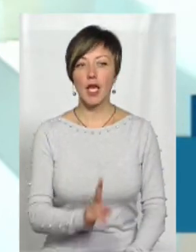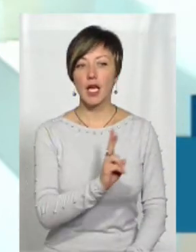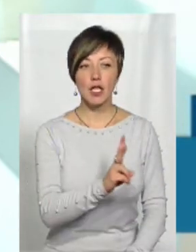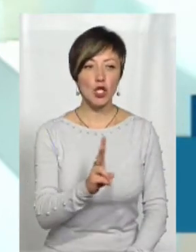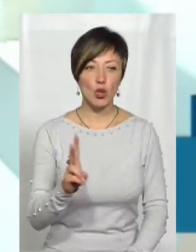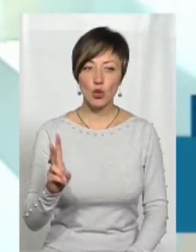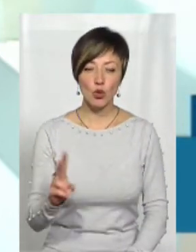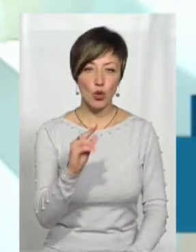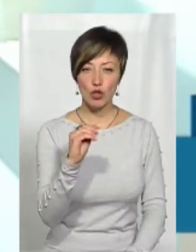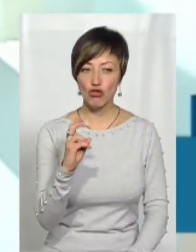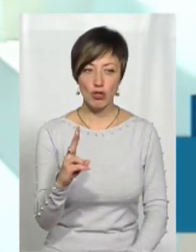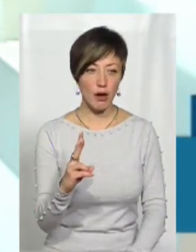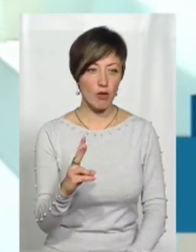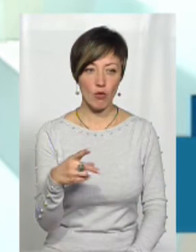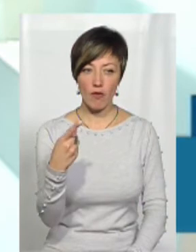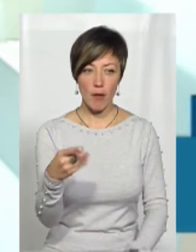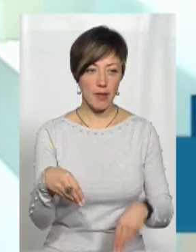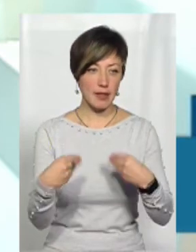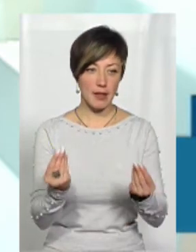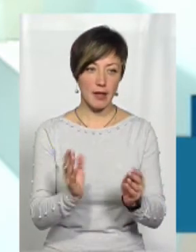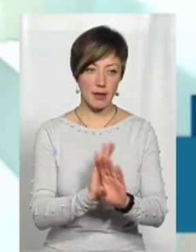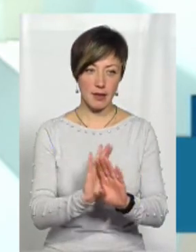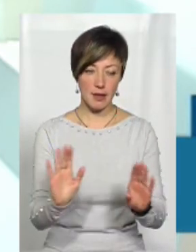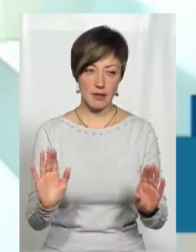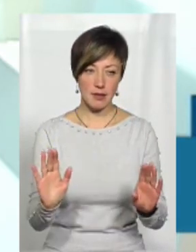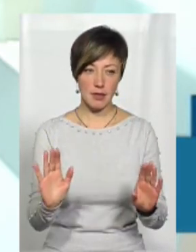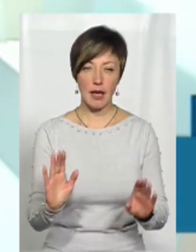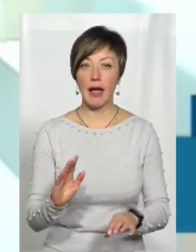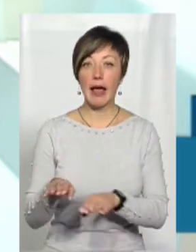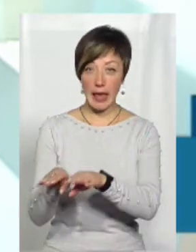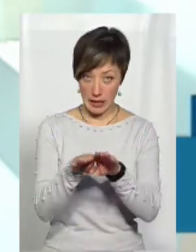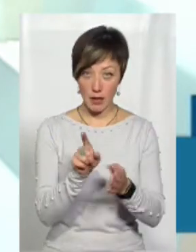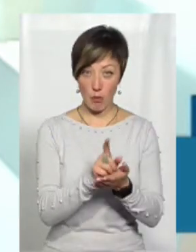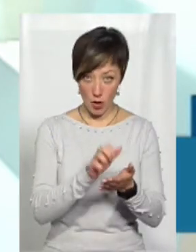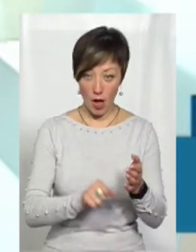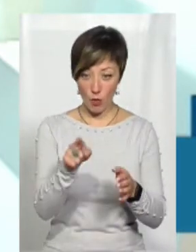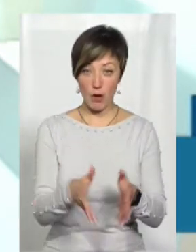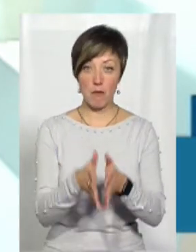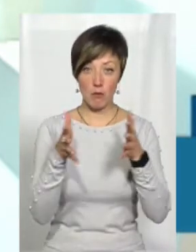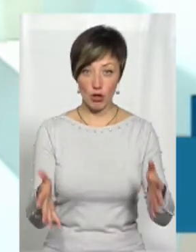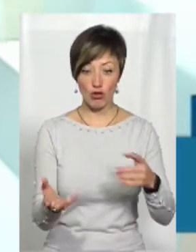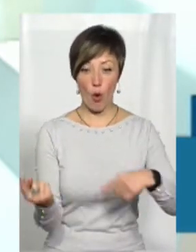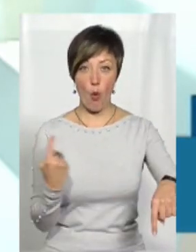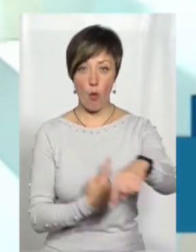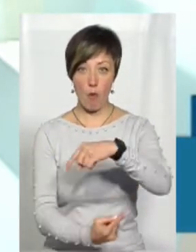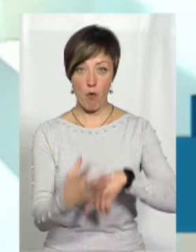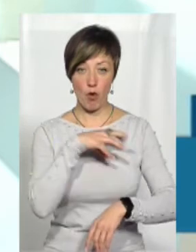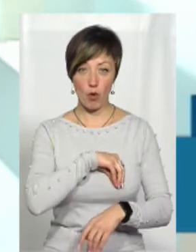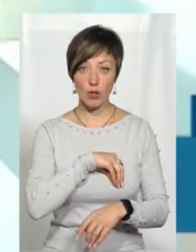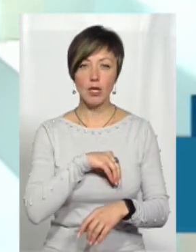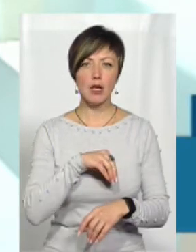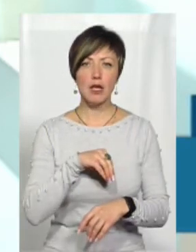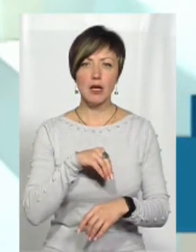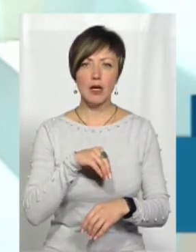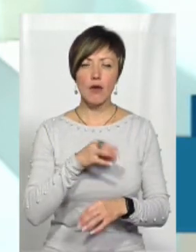Ніхто чеку вам не видасть. Єдиний податок, а у них більший оборот, ніж поруч